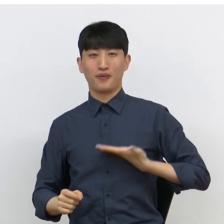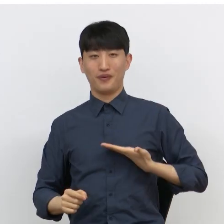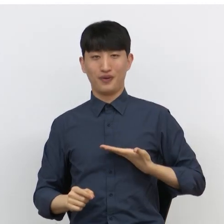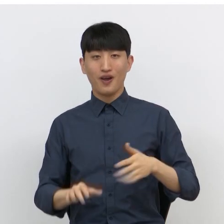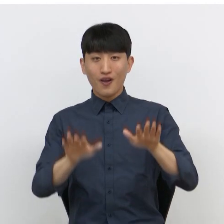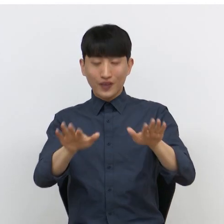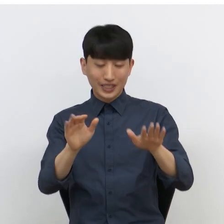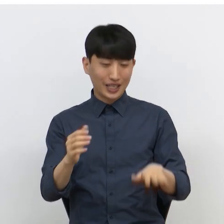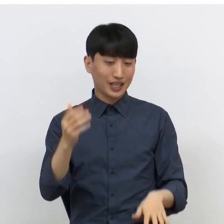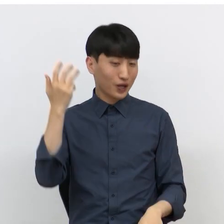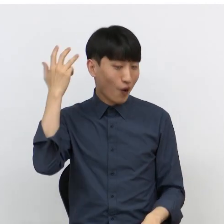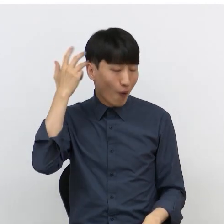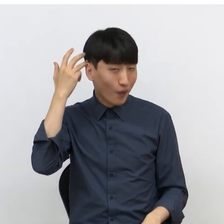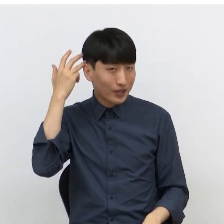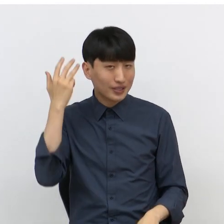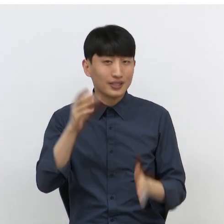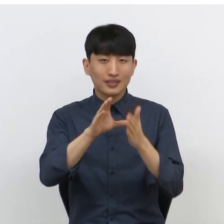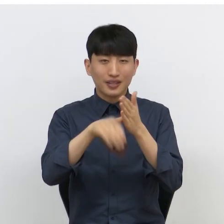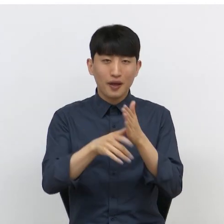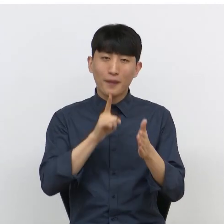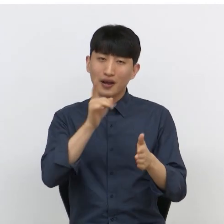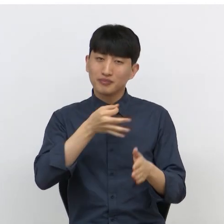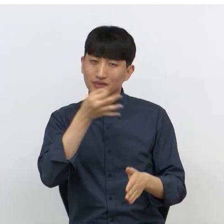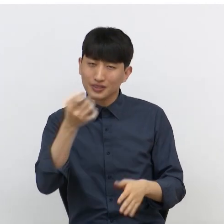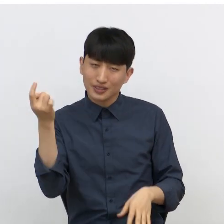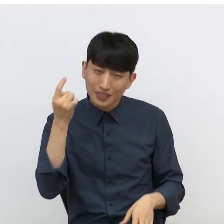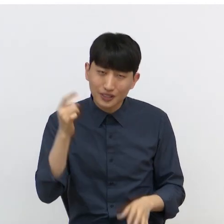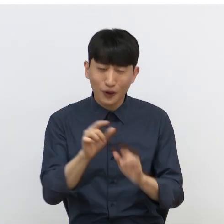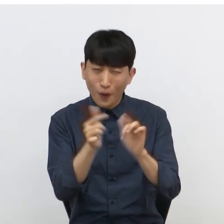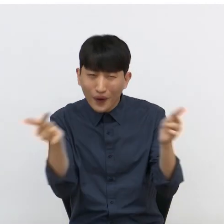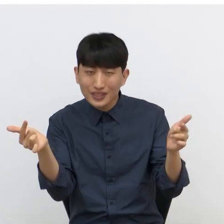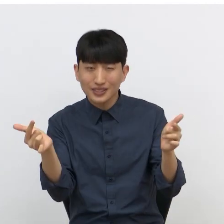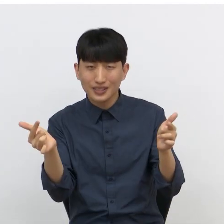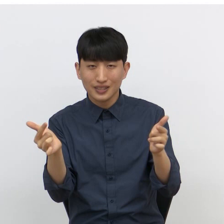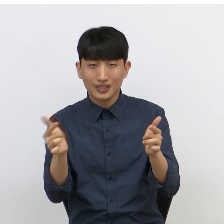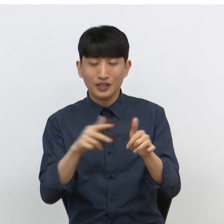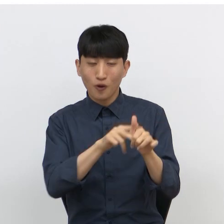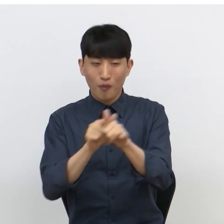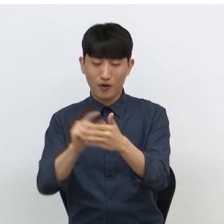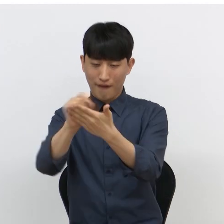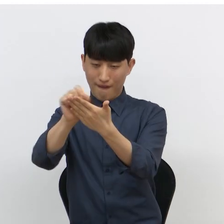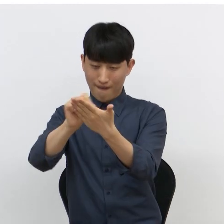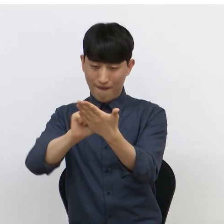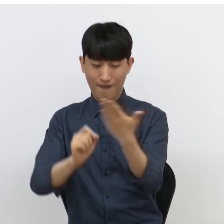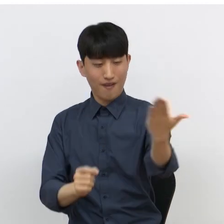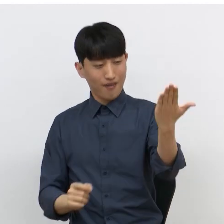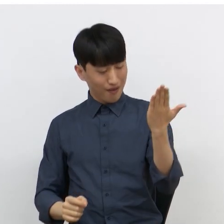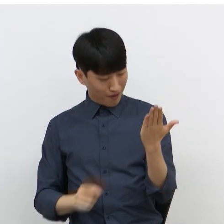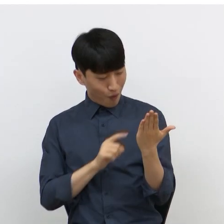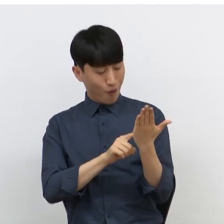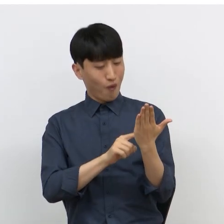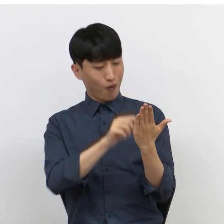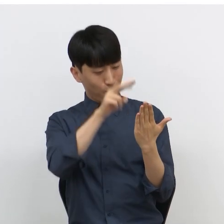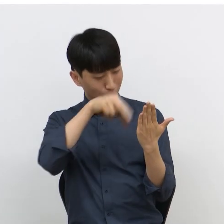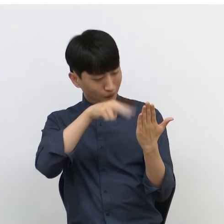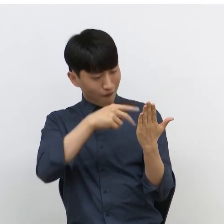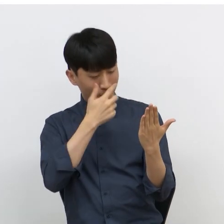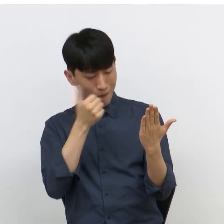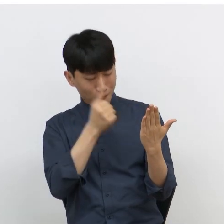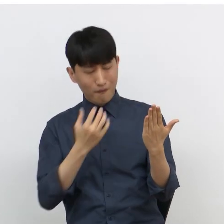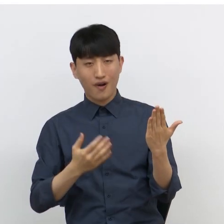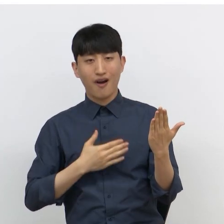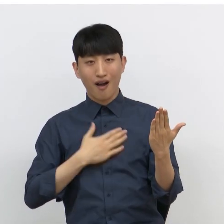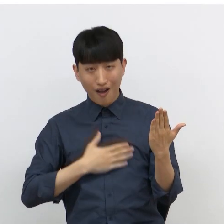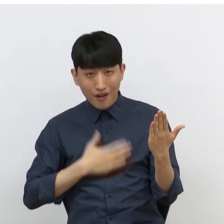인공화 착용 시 바로함이 듣기, 그 다음에 기타 여러 가지 성향들을 저에게 딱 보여주니까 제가 그 아동을 쉽게 파악할